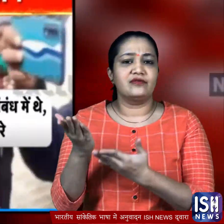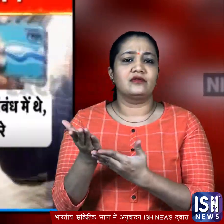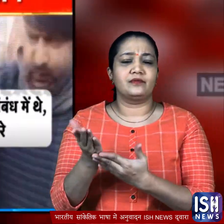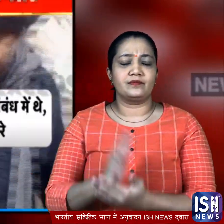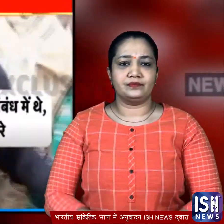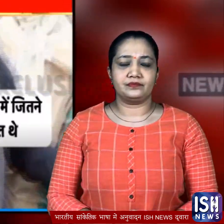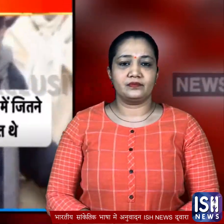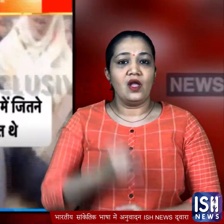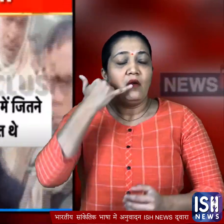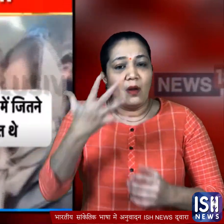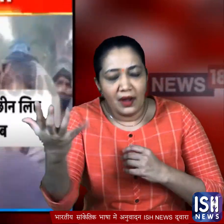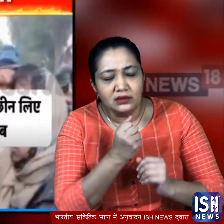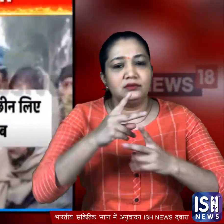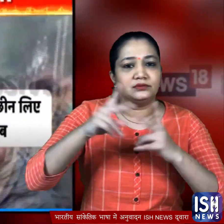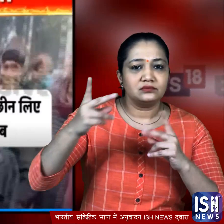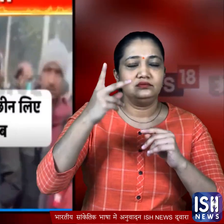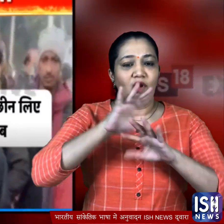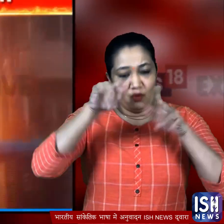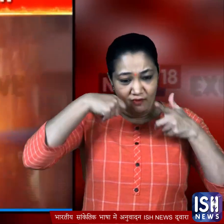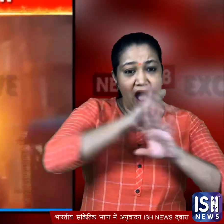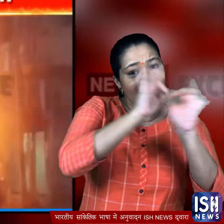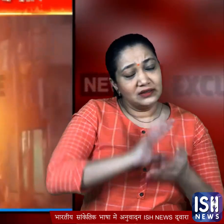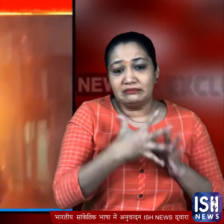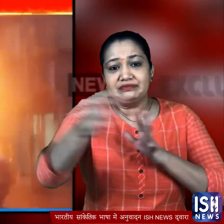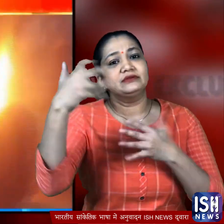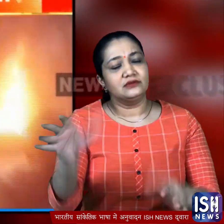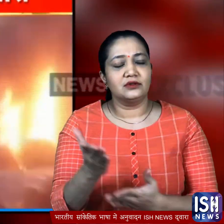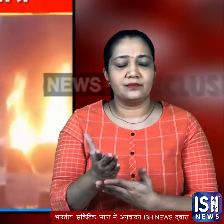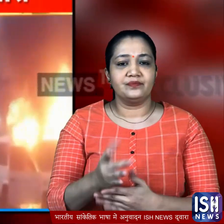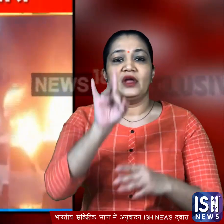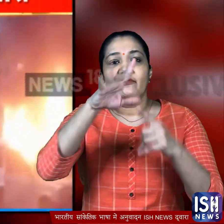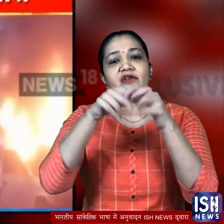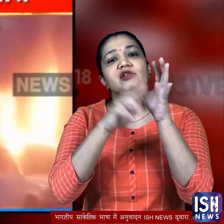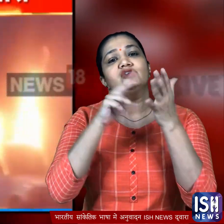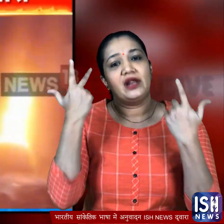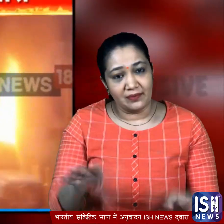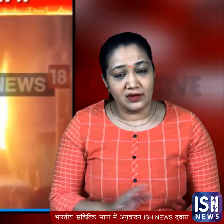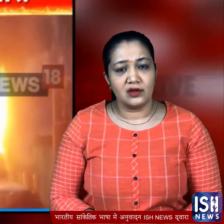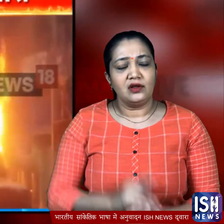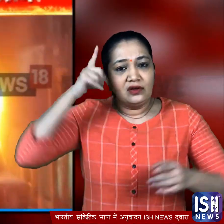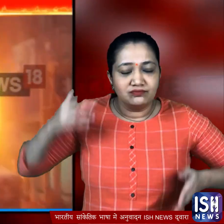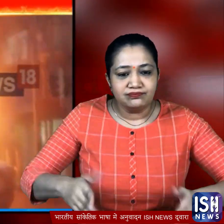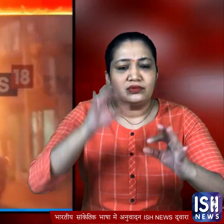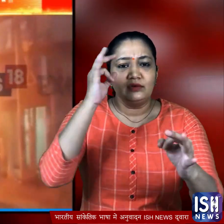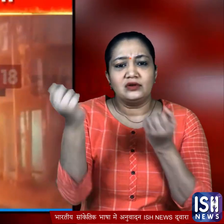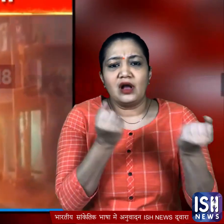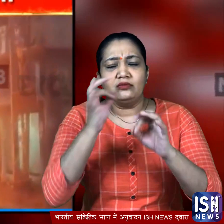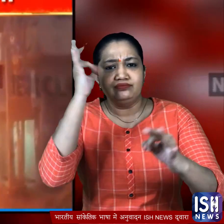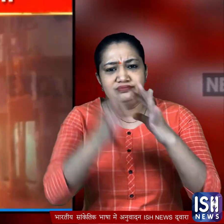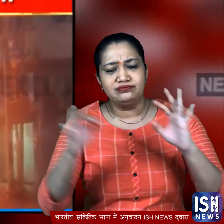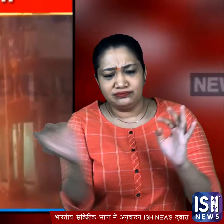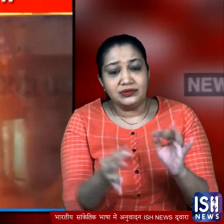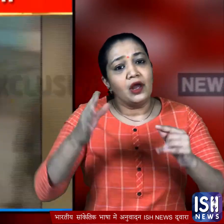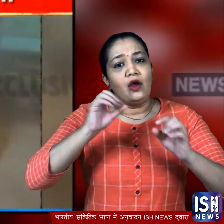साल से संबंध में हम लोग, मेरा मोबाइल में जितना एविडेंस था मार के छीन लिया सब। ये घटना 15 जनवरी की बताई गई, जिसके बाद बीच सड़क पर कार जलने का